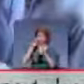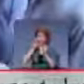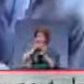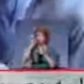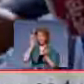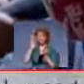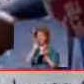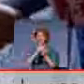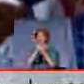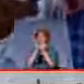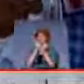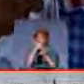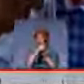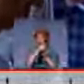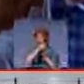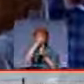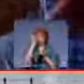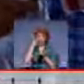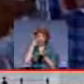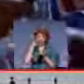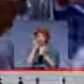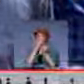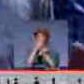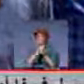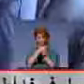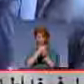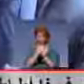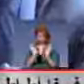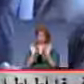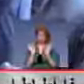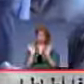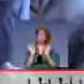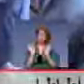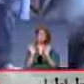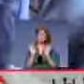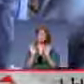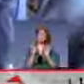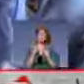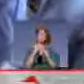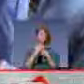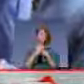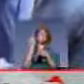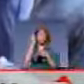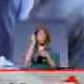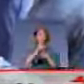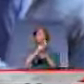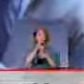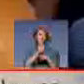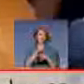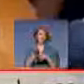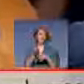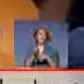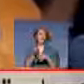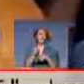خالص. ولا حد قال لك دي اثار تحت البيت؟ كنت لسه عايز اقول لحضرتك كده والله. في جه لا لا قبل الحريقه. لا مش كده. بعد الحريق